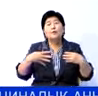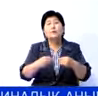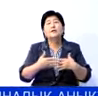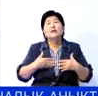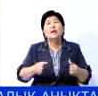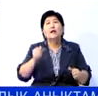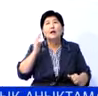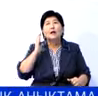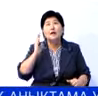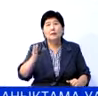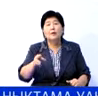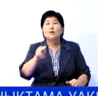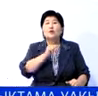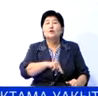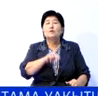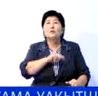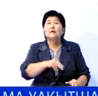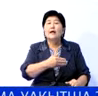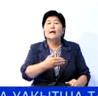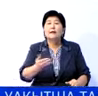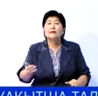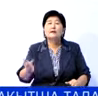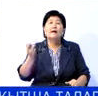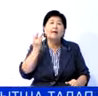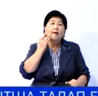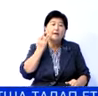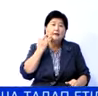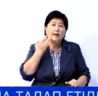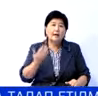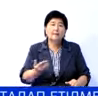болсын, жұмыстарыңыз әрдайым